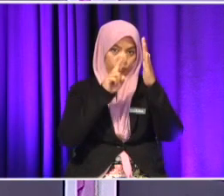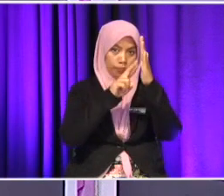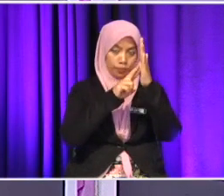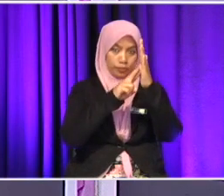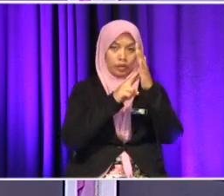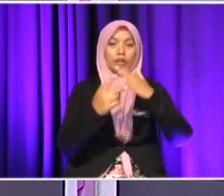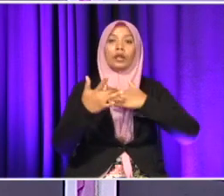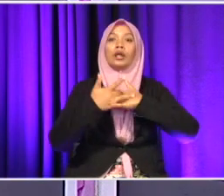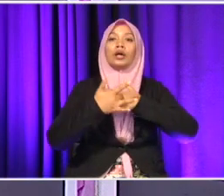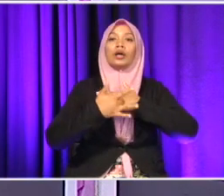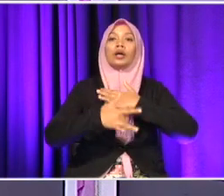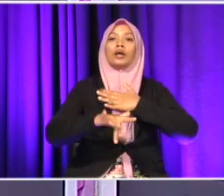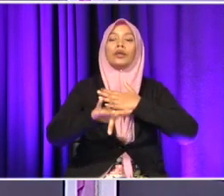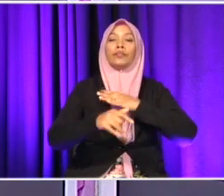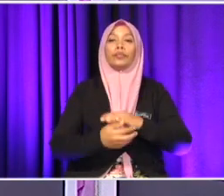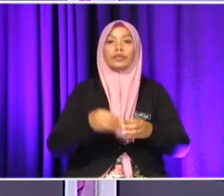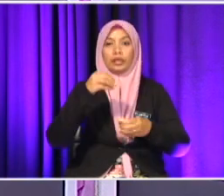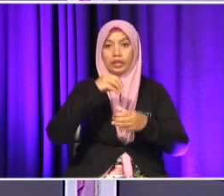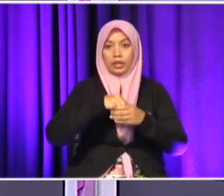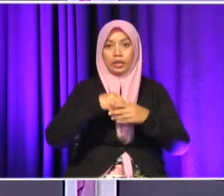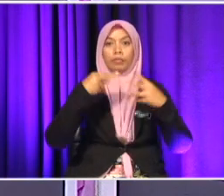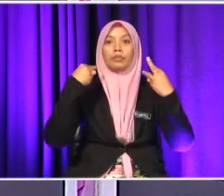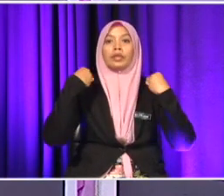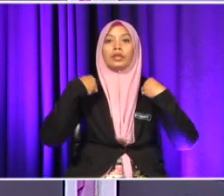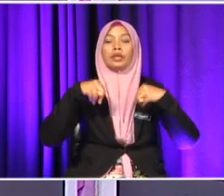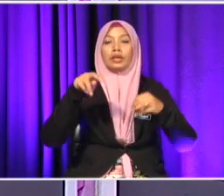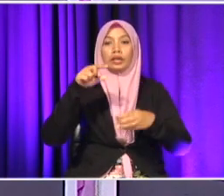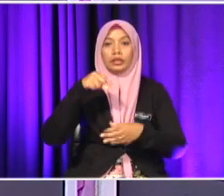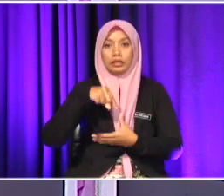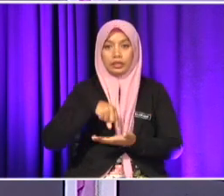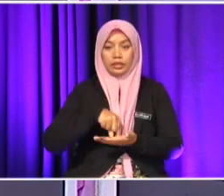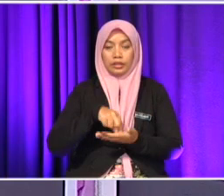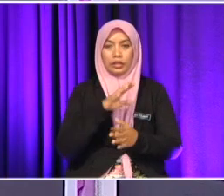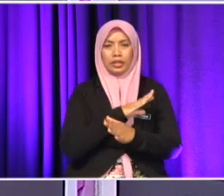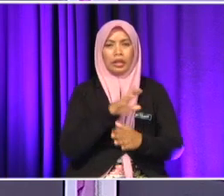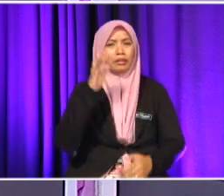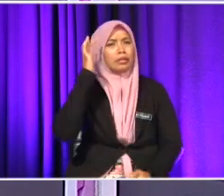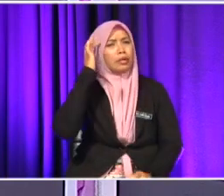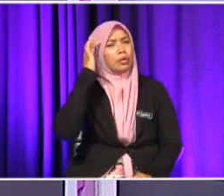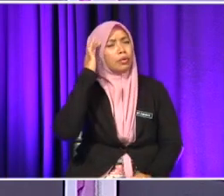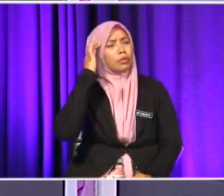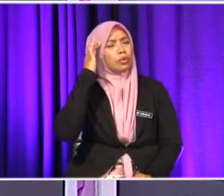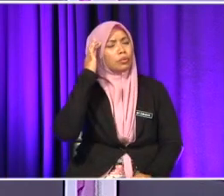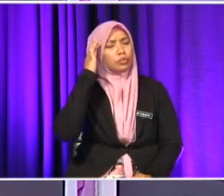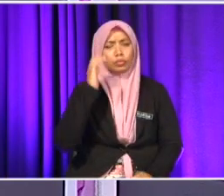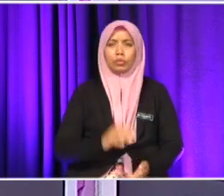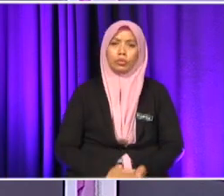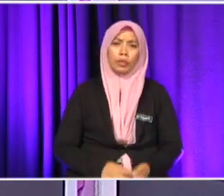supaya jangan dan peniagaan ini supaya jadi kita tidak keliru kepada pengurusan beda pengurusan